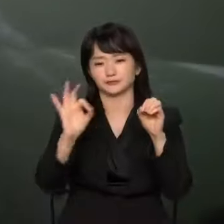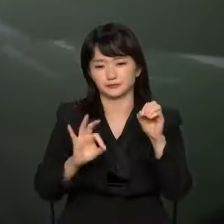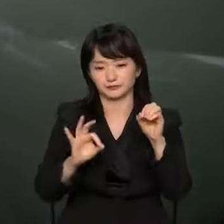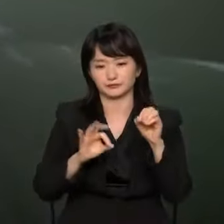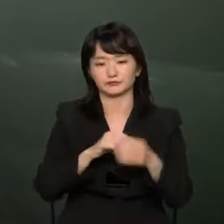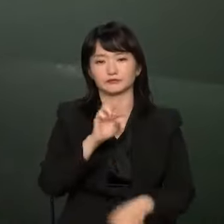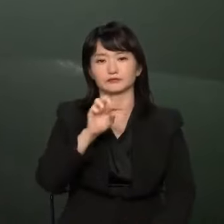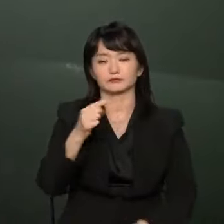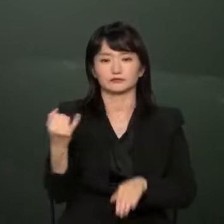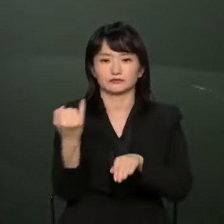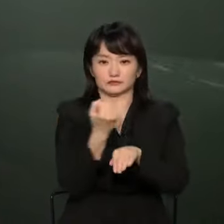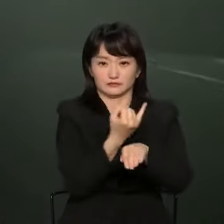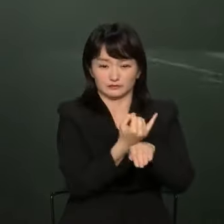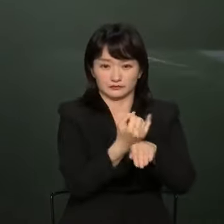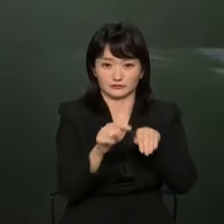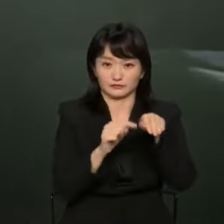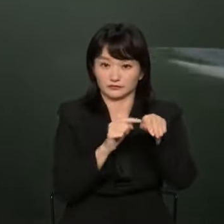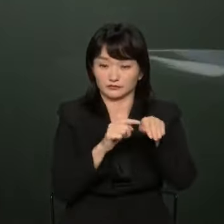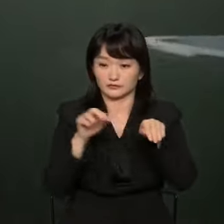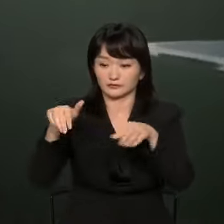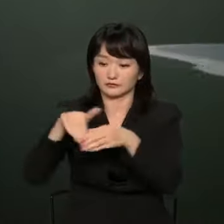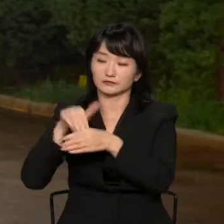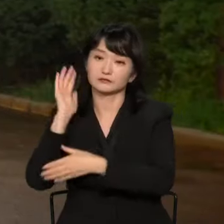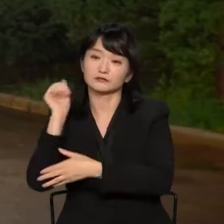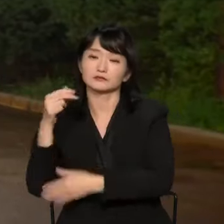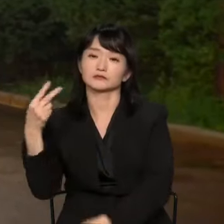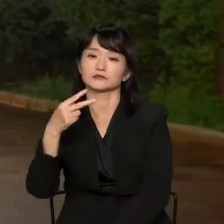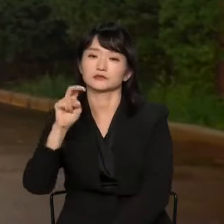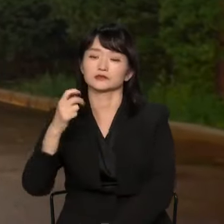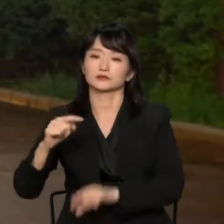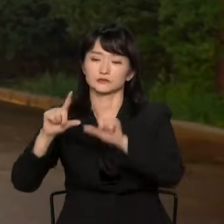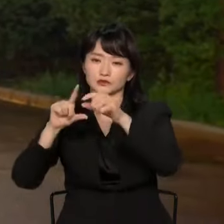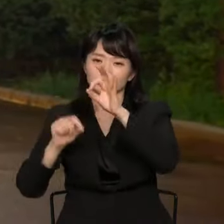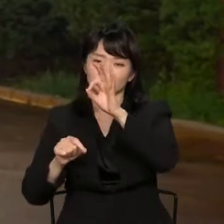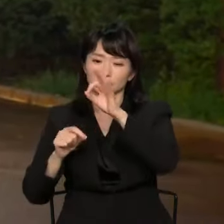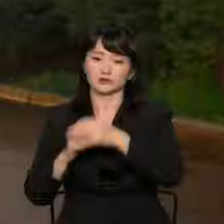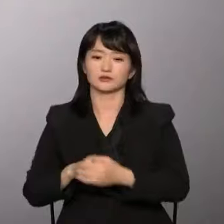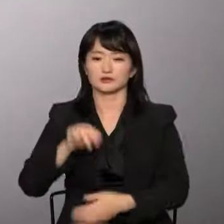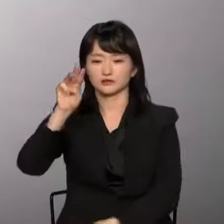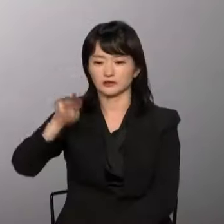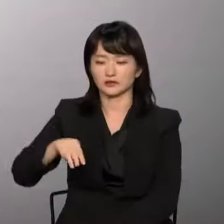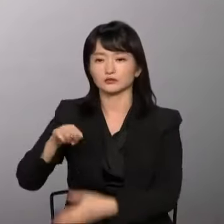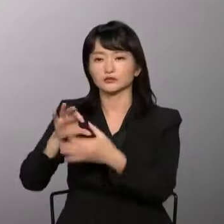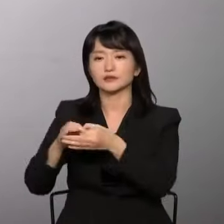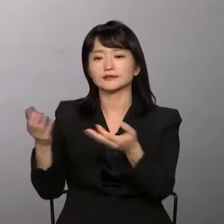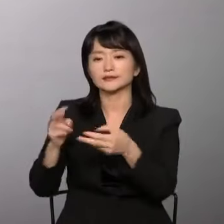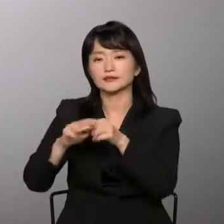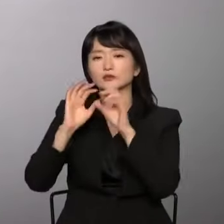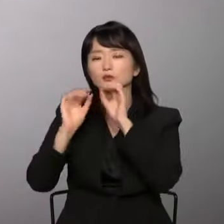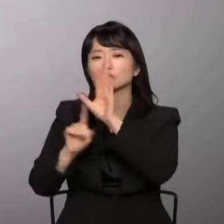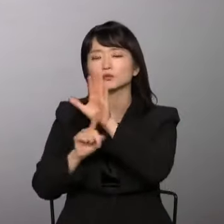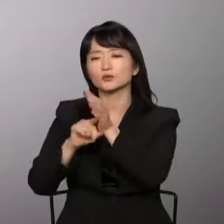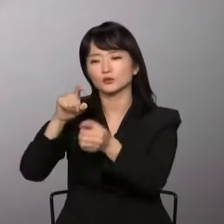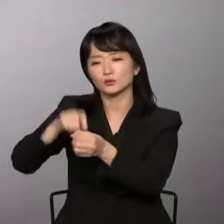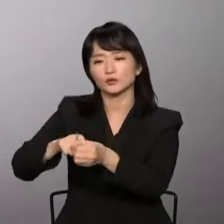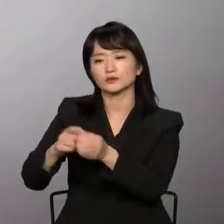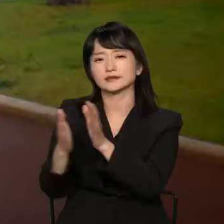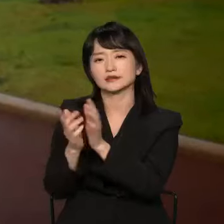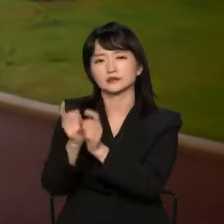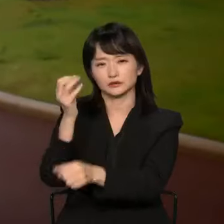문 씨가 타고 있던 캐스퍼는 문 전 대통령이 2021년 10월 광주형 일자리를 홍보하기 위해 직접 샀던